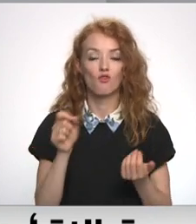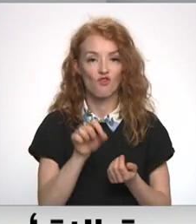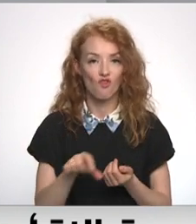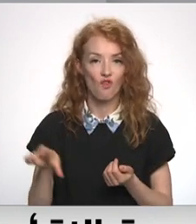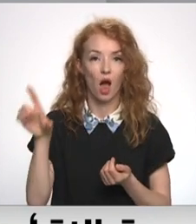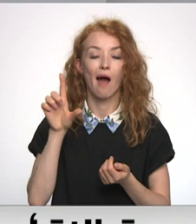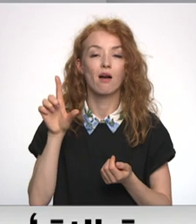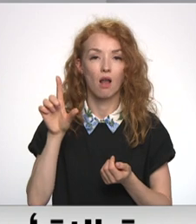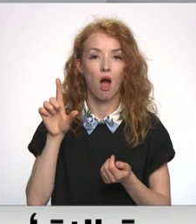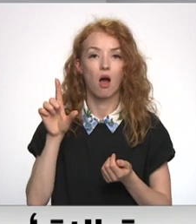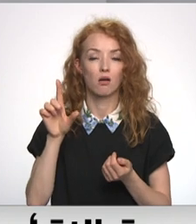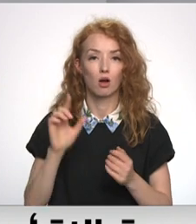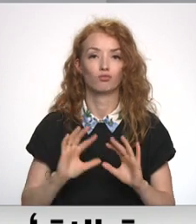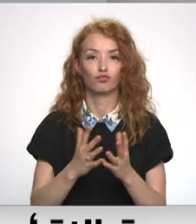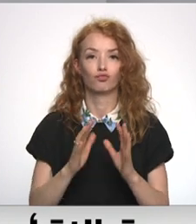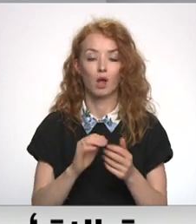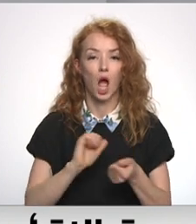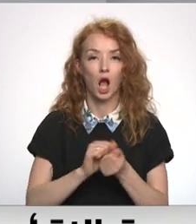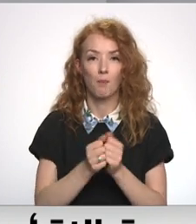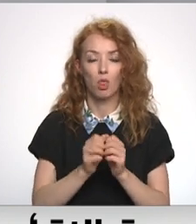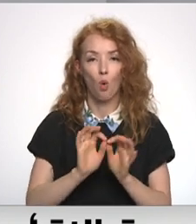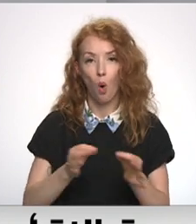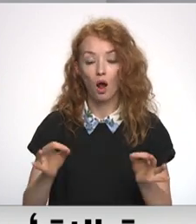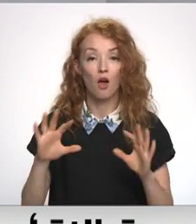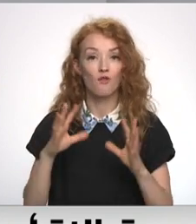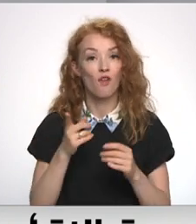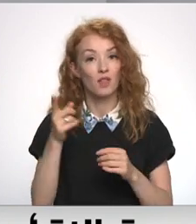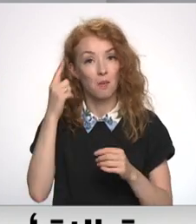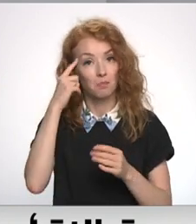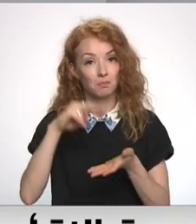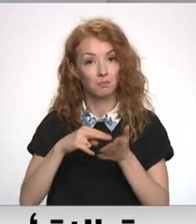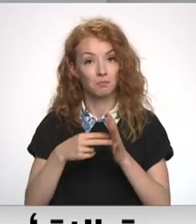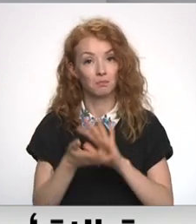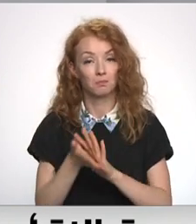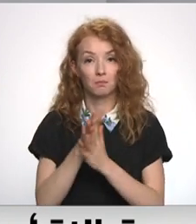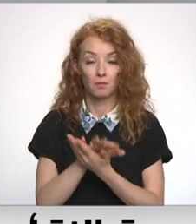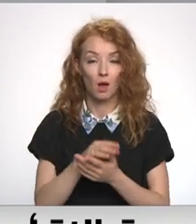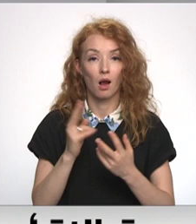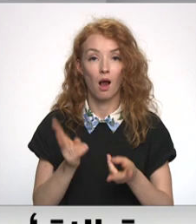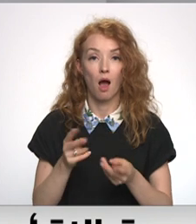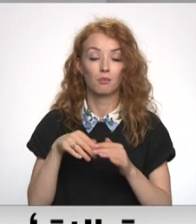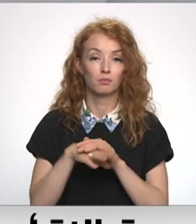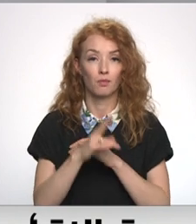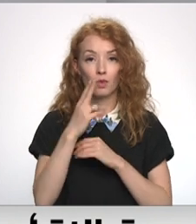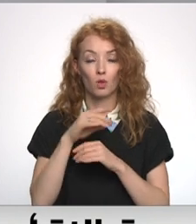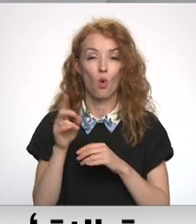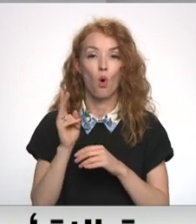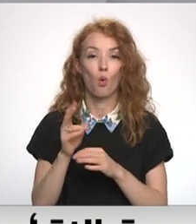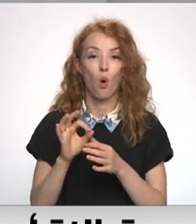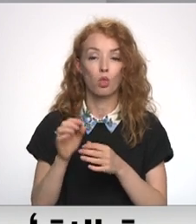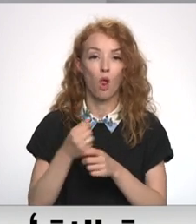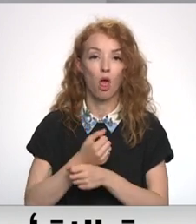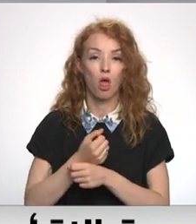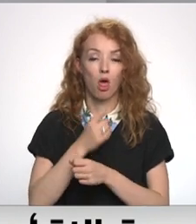vairāk dedzina akmeņogles, vai viņi pārdomās arī sev pilnīgo izeju no kodola enerģiju, to vēl